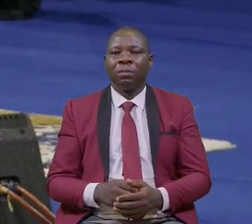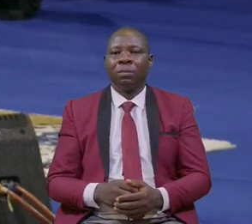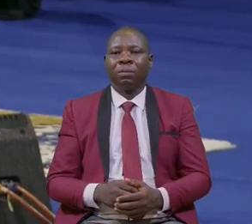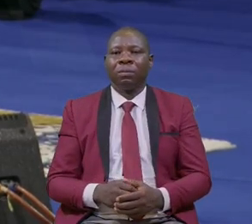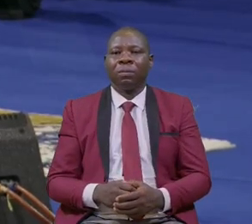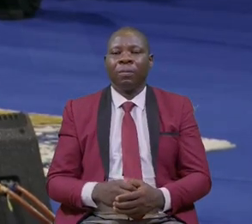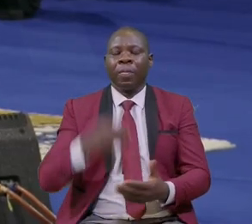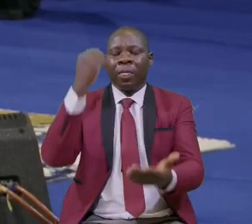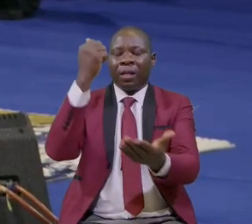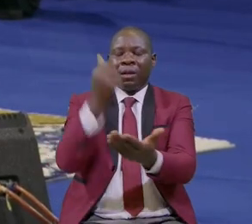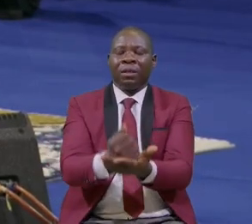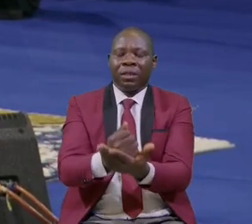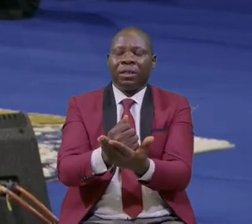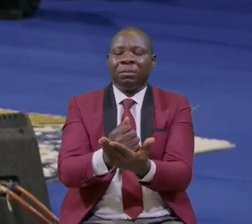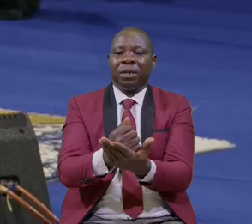Dieu